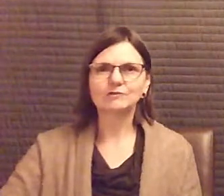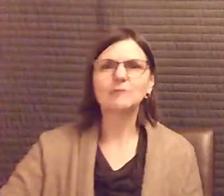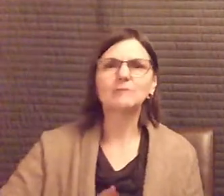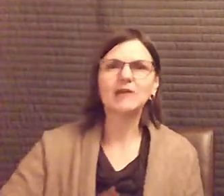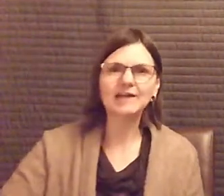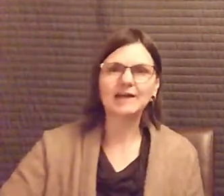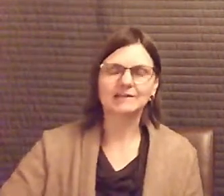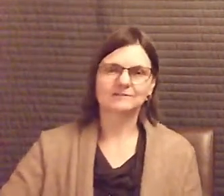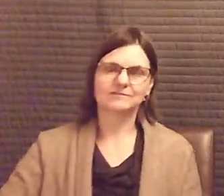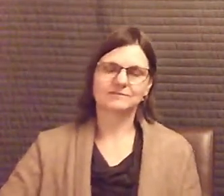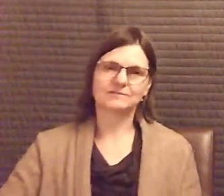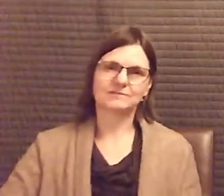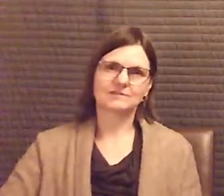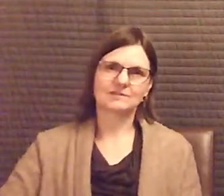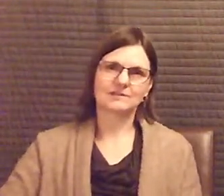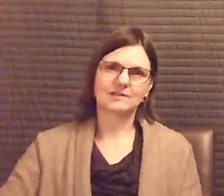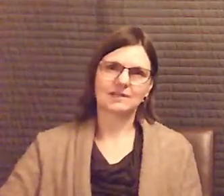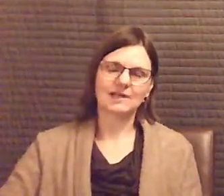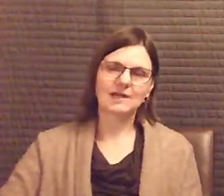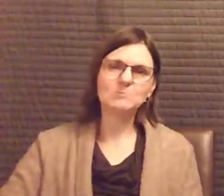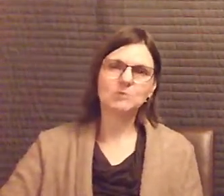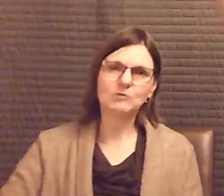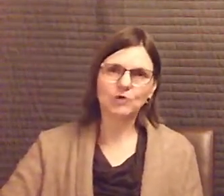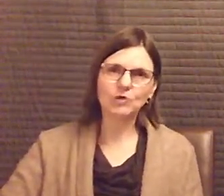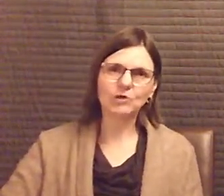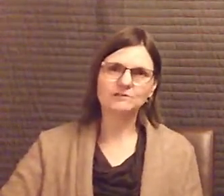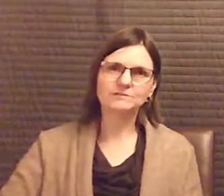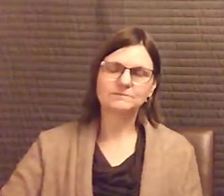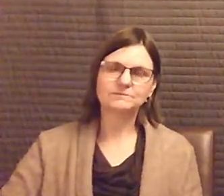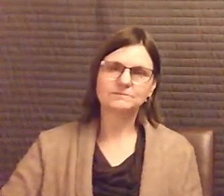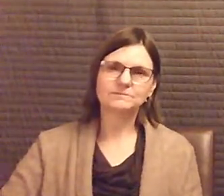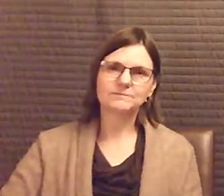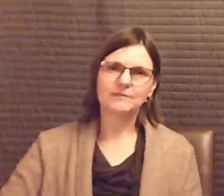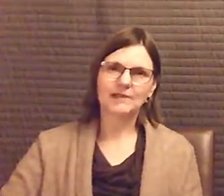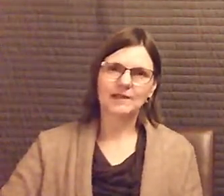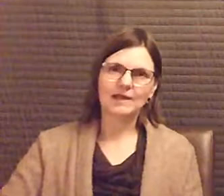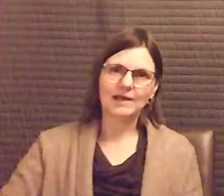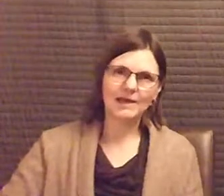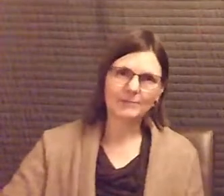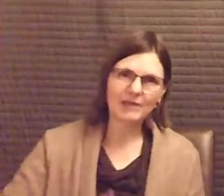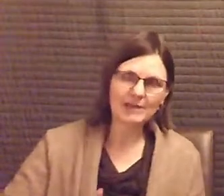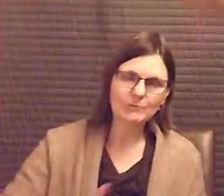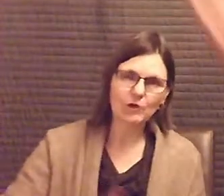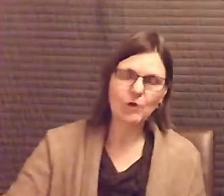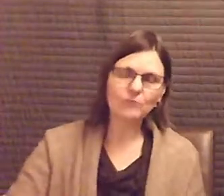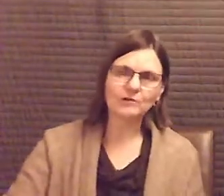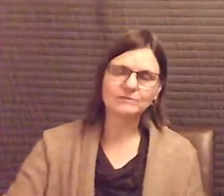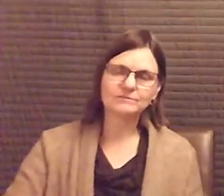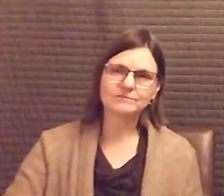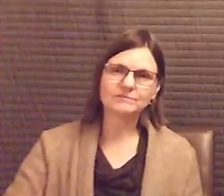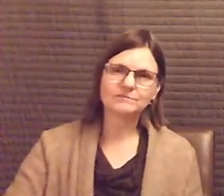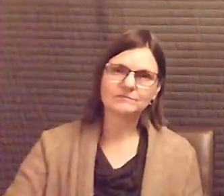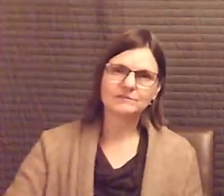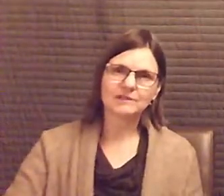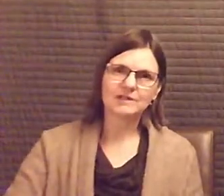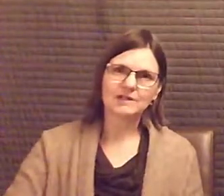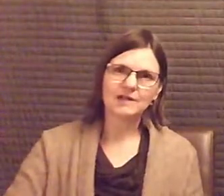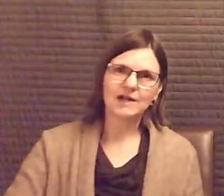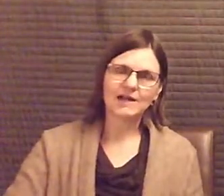was voor hen belangrijk following ja en volgen be leaving een hele hem in m gelovigen